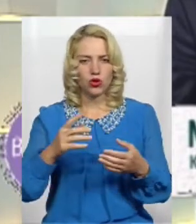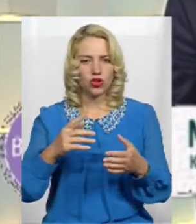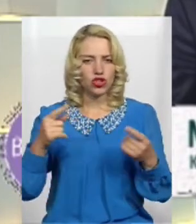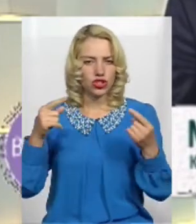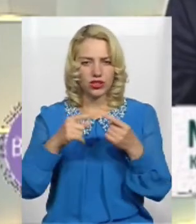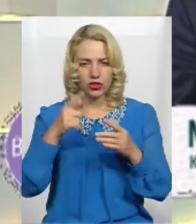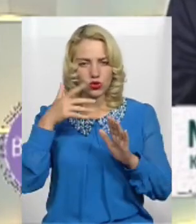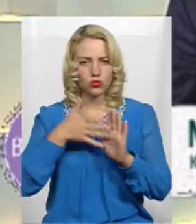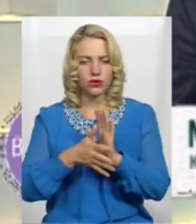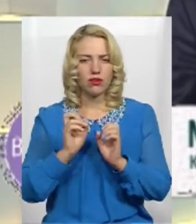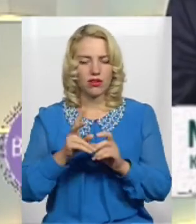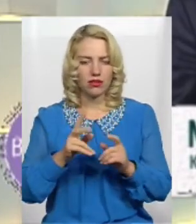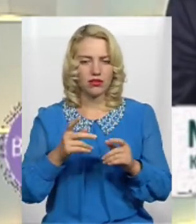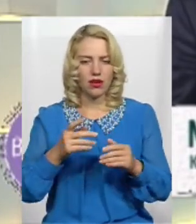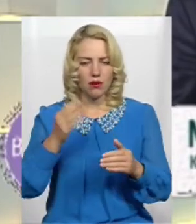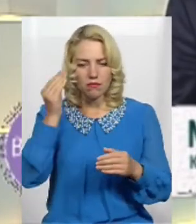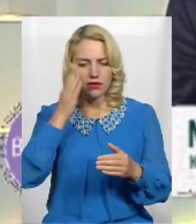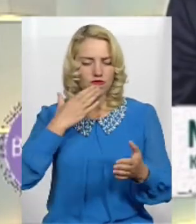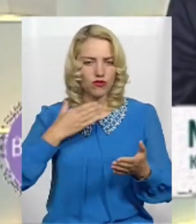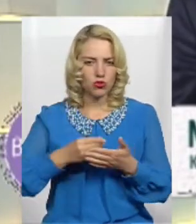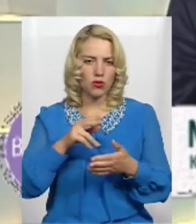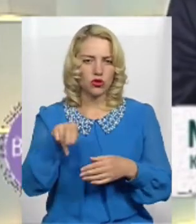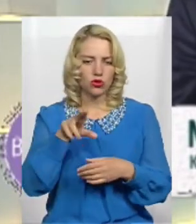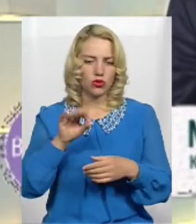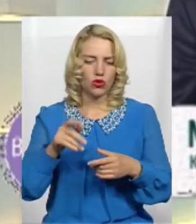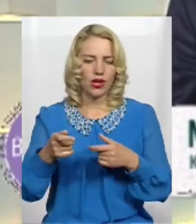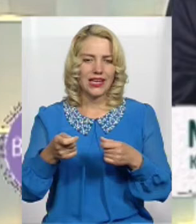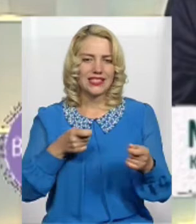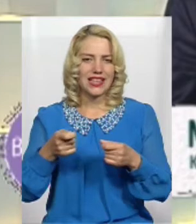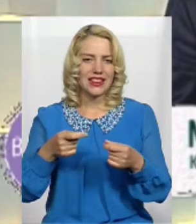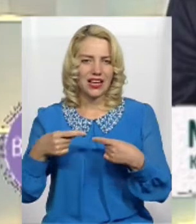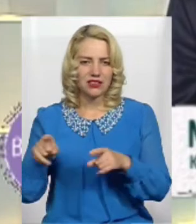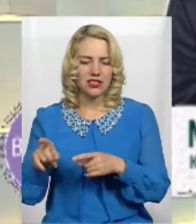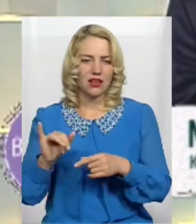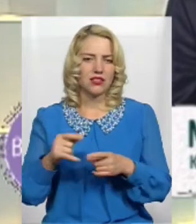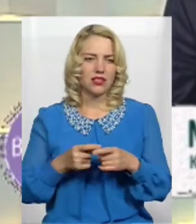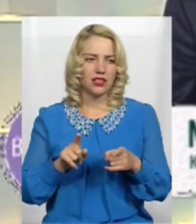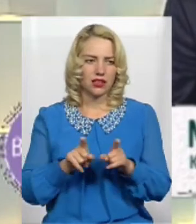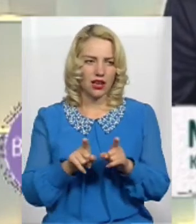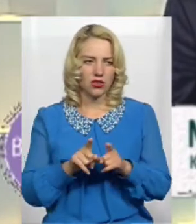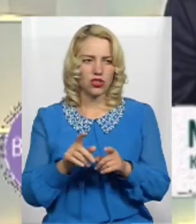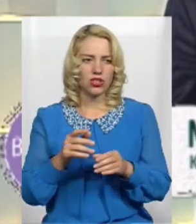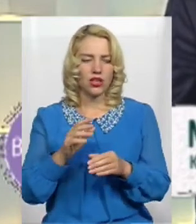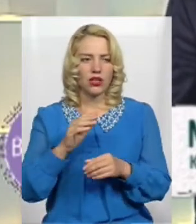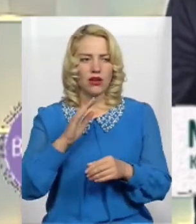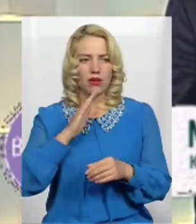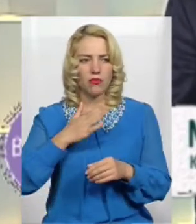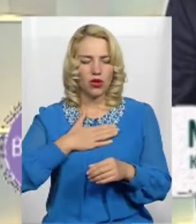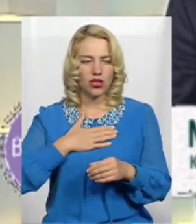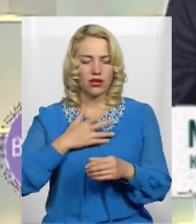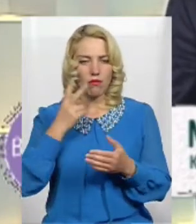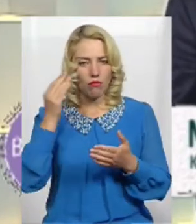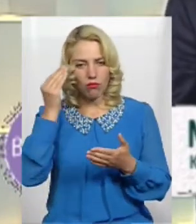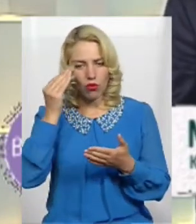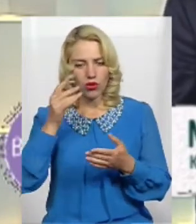децентралізації. Вони, ці позиції, у мене, як правило, заключаються в тому числі і по критичних поглядах моїх, які я